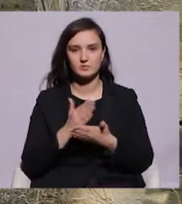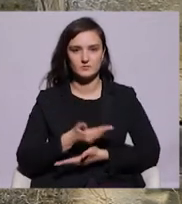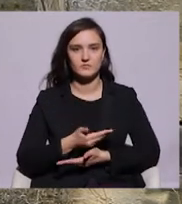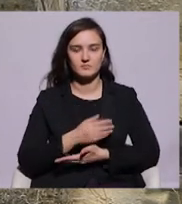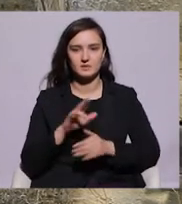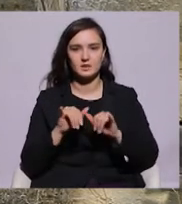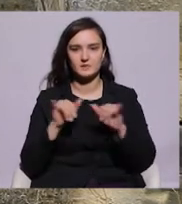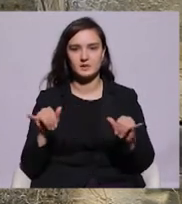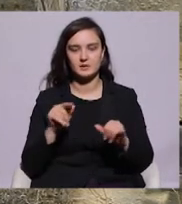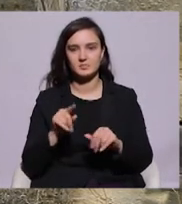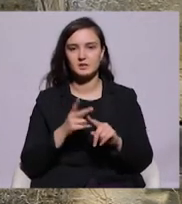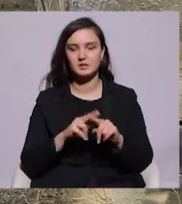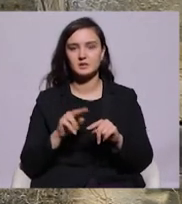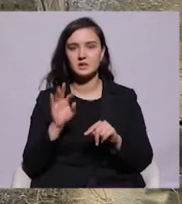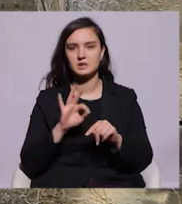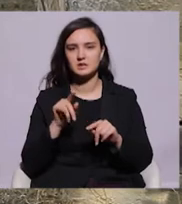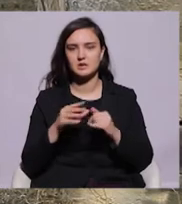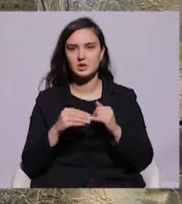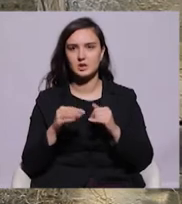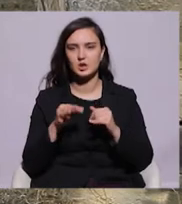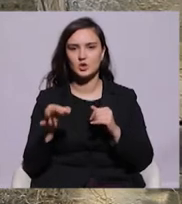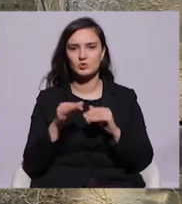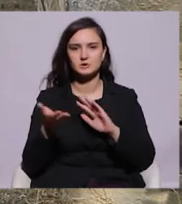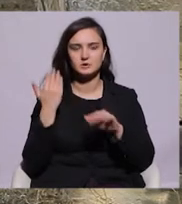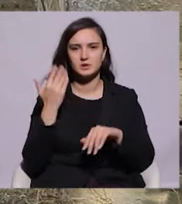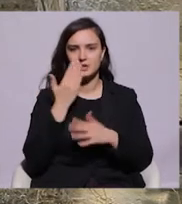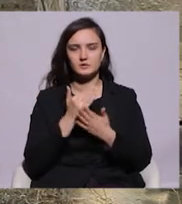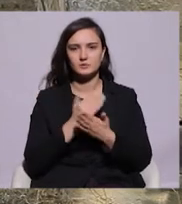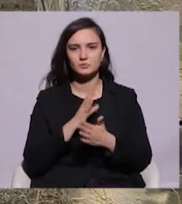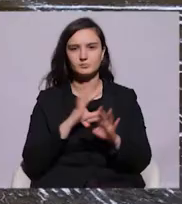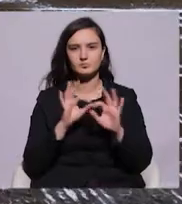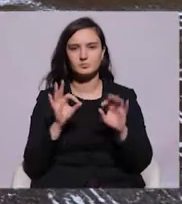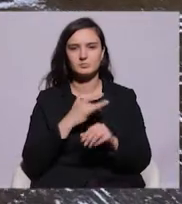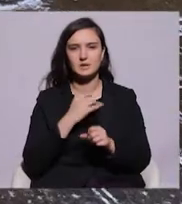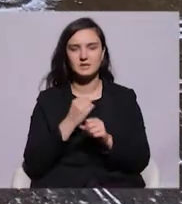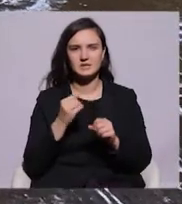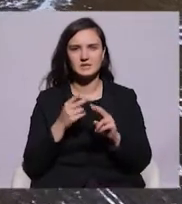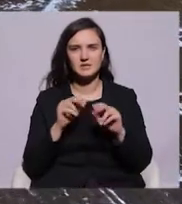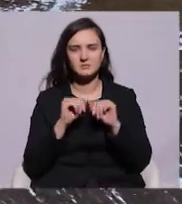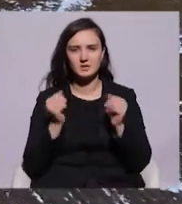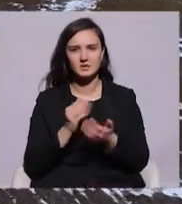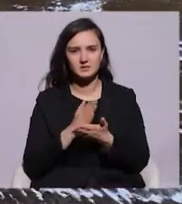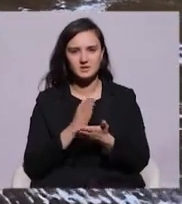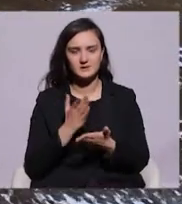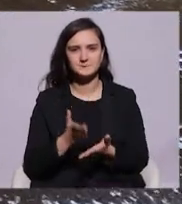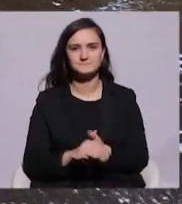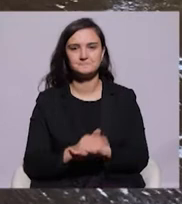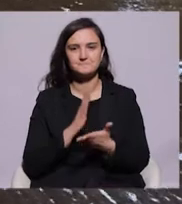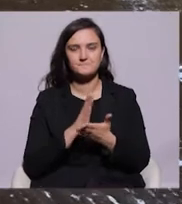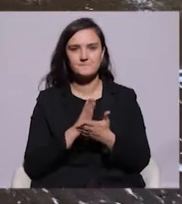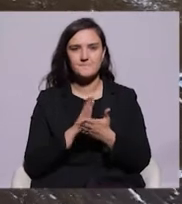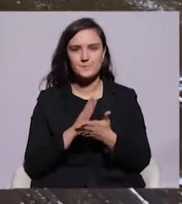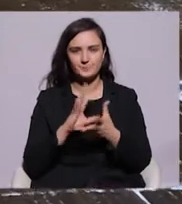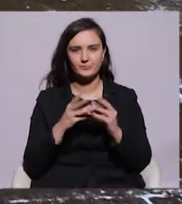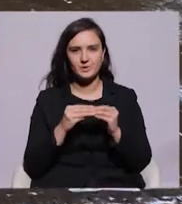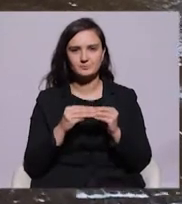უწევთ ცხოვრება და განვითარება. Რადგან ეს რეგიონი ვახსენეთ წინა გაკვეთილზე, რომ მკაცრი ზამთარით არის გამორჩეული,